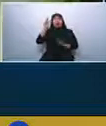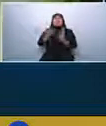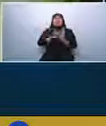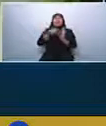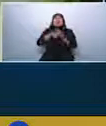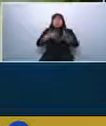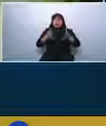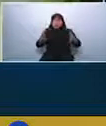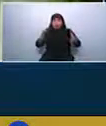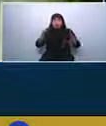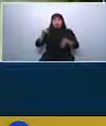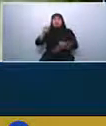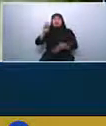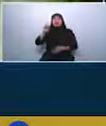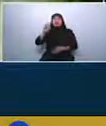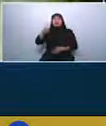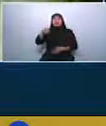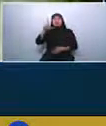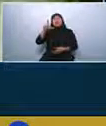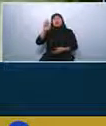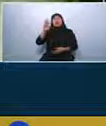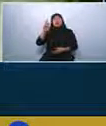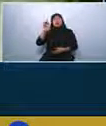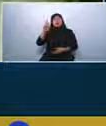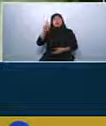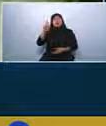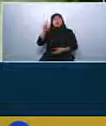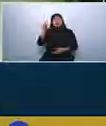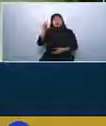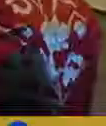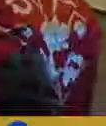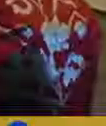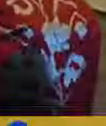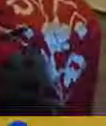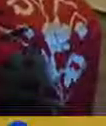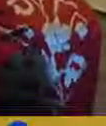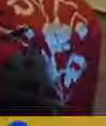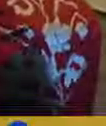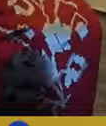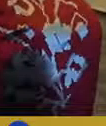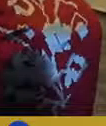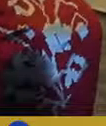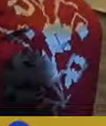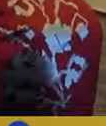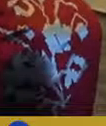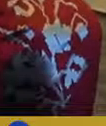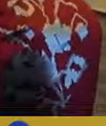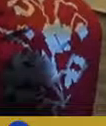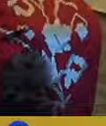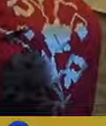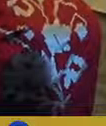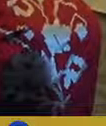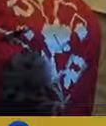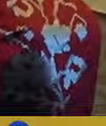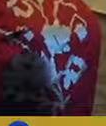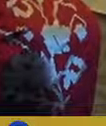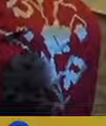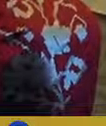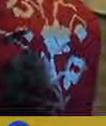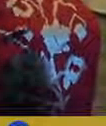memperluas implementasi e-court dan e-litigation pada perkara-perkara